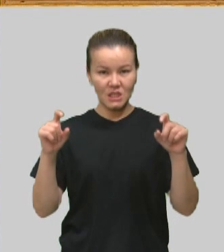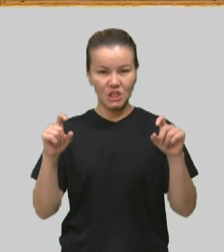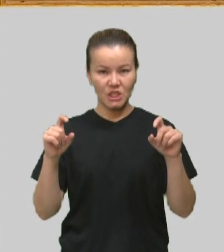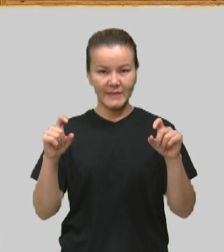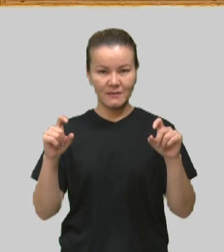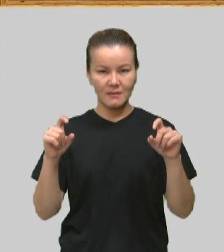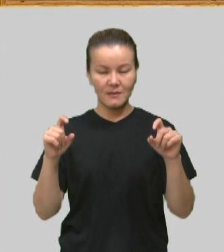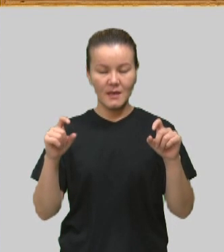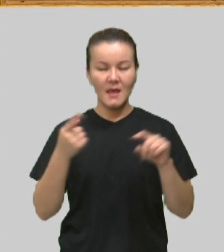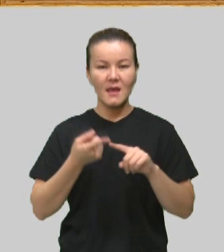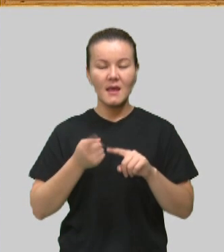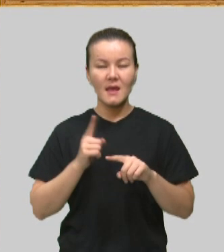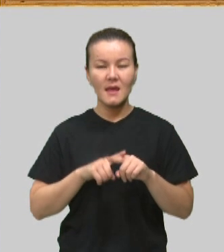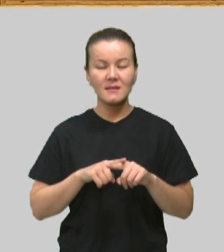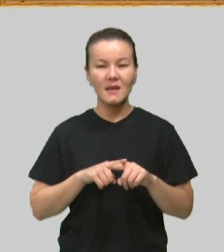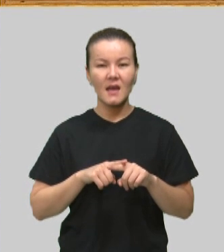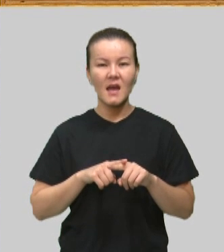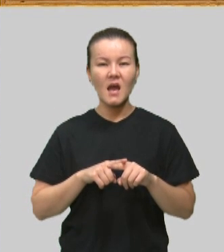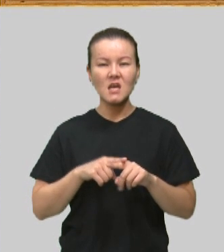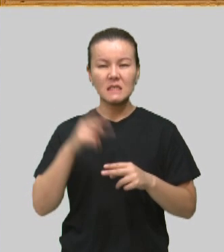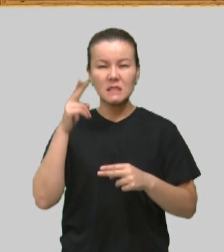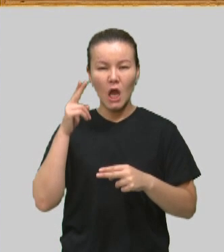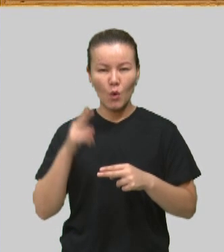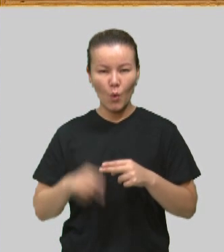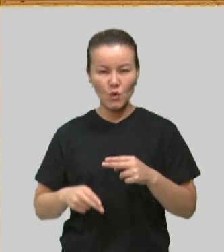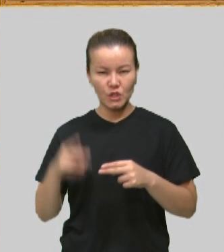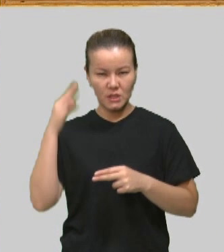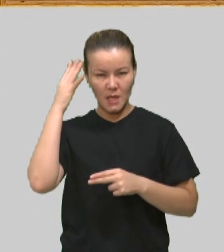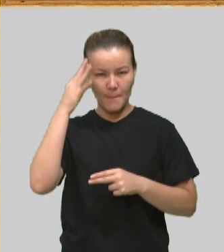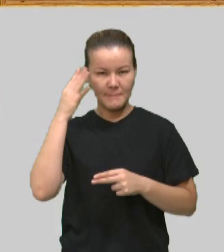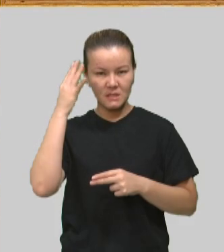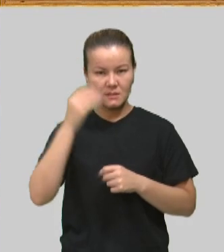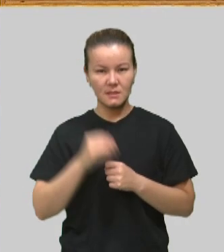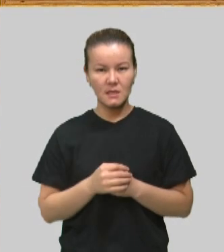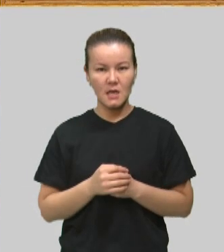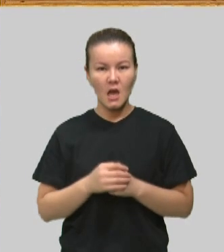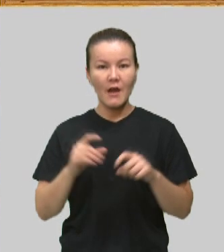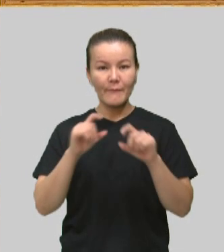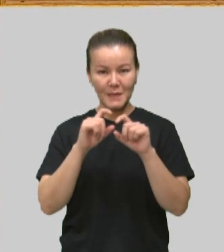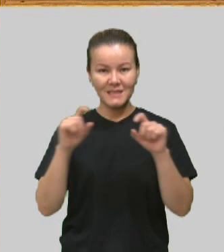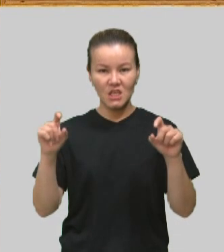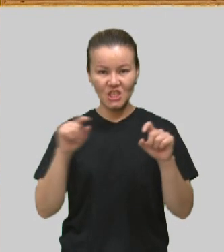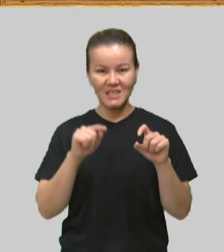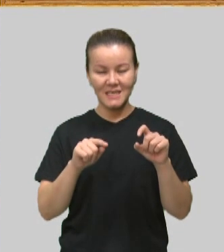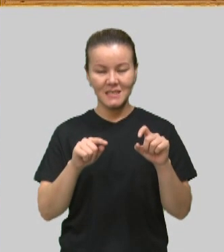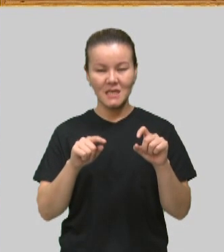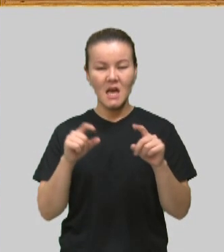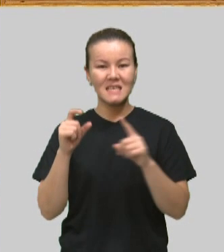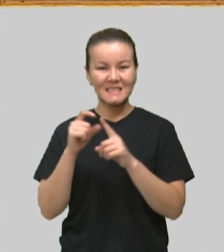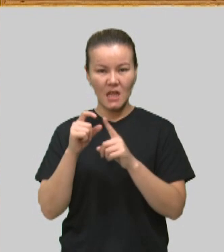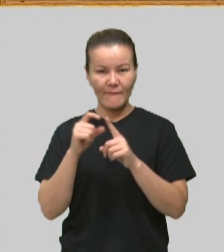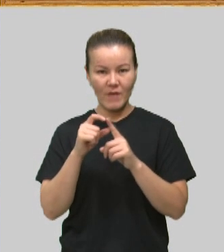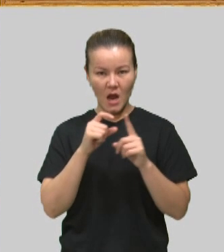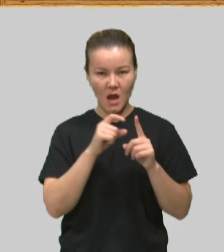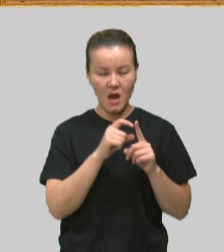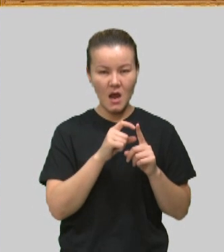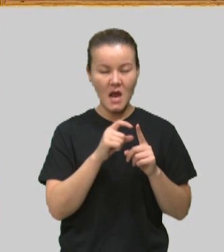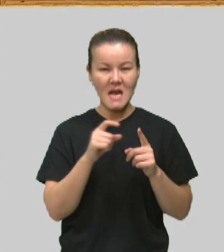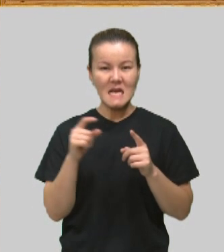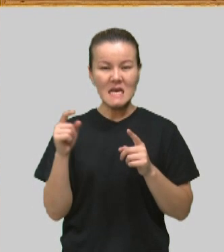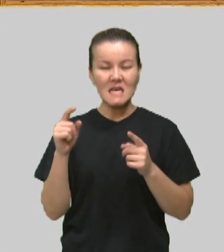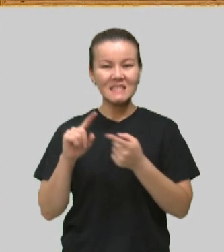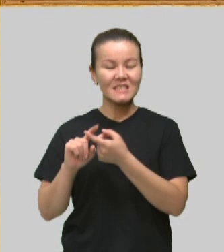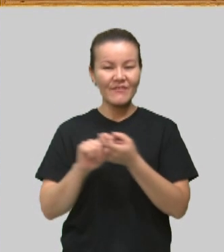Предложение – это законченная мысль. В предложении слова